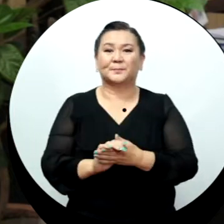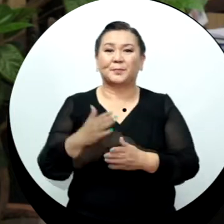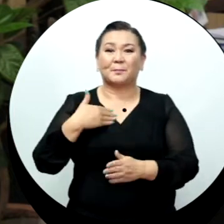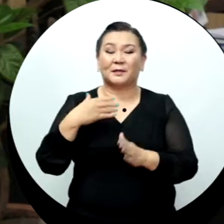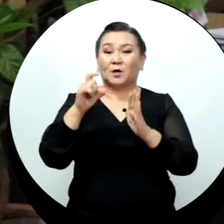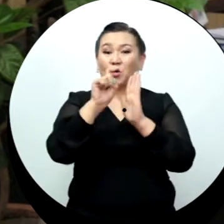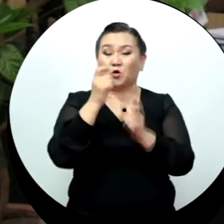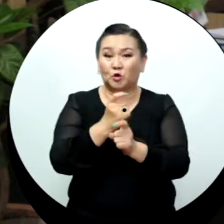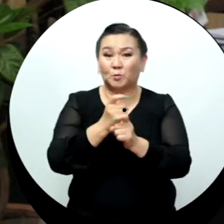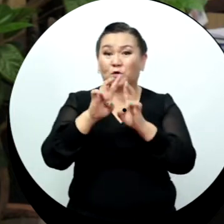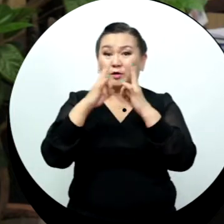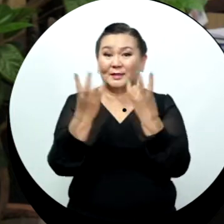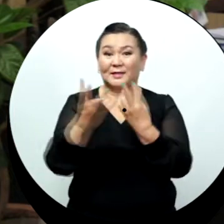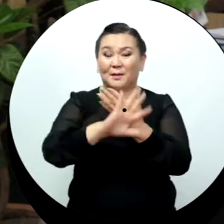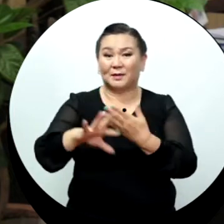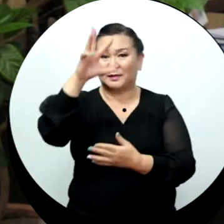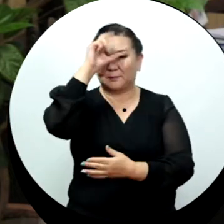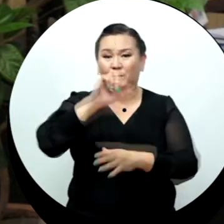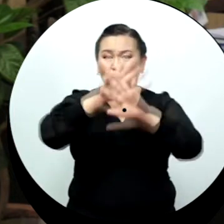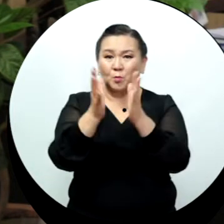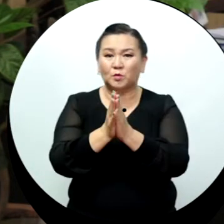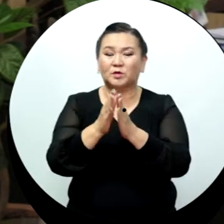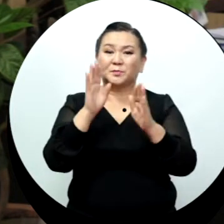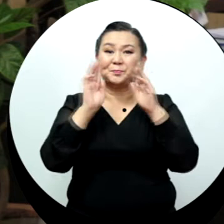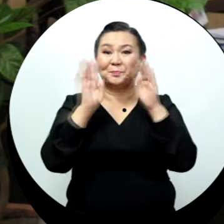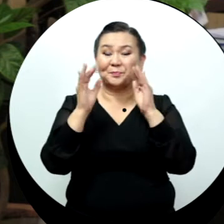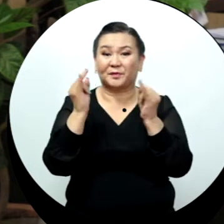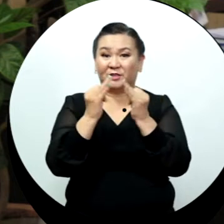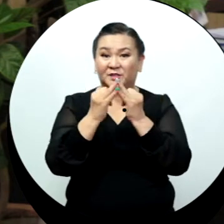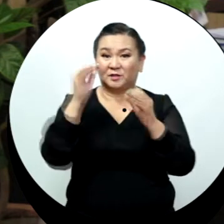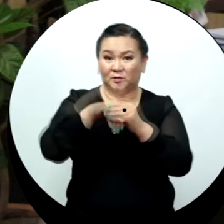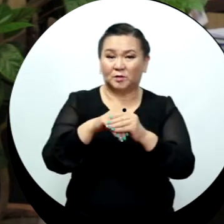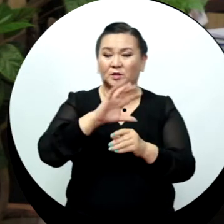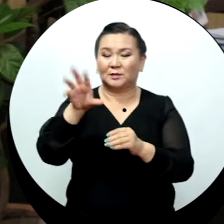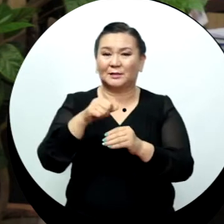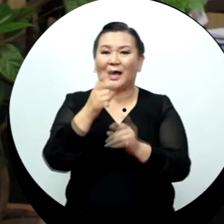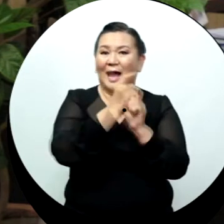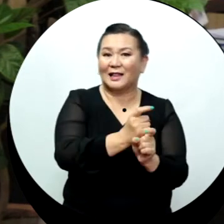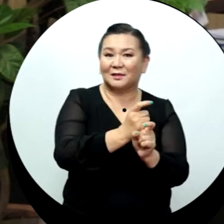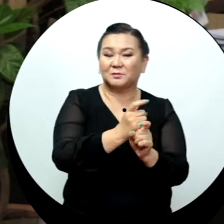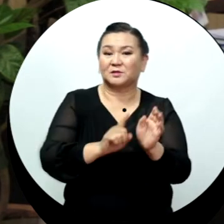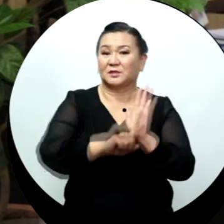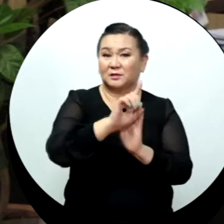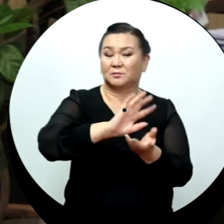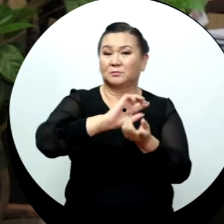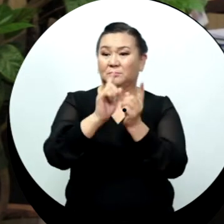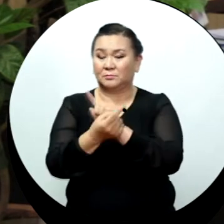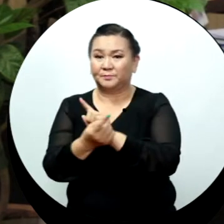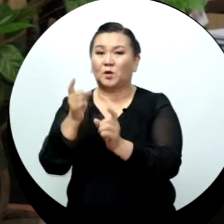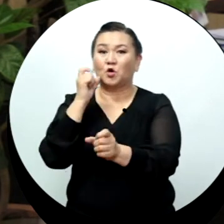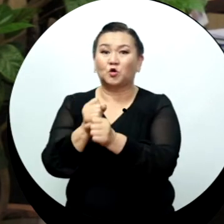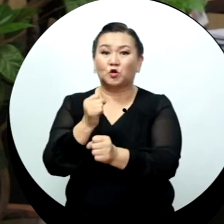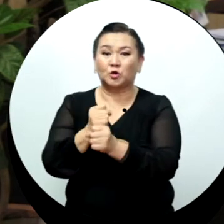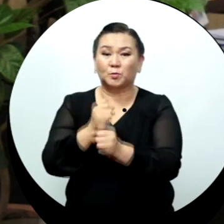Манай хөтөлмөр нийгмийн хамгааллын салбарыг бүхэлд нь цахимжуулна. Эхний цахимжуулалт нь өөрө халамжийн системээс эхэлсэн байгаа бол араас нь